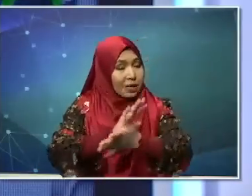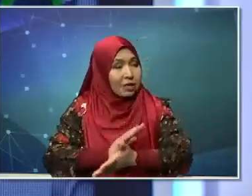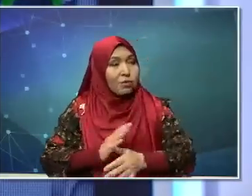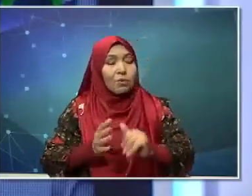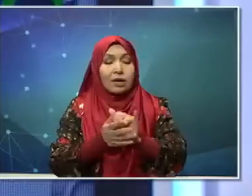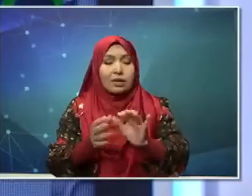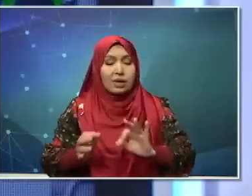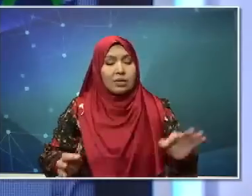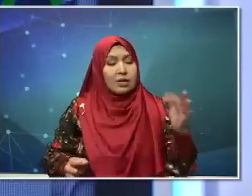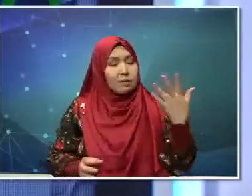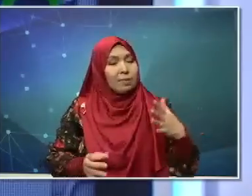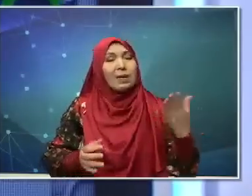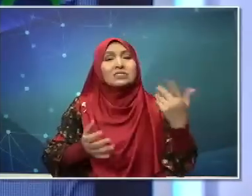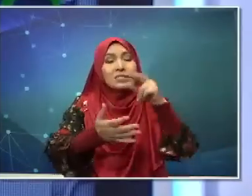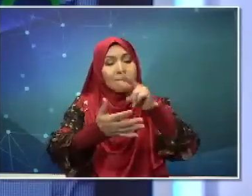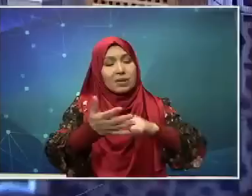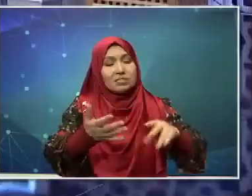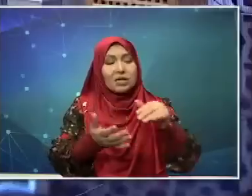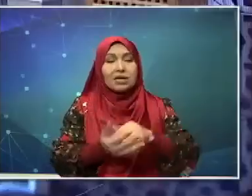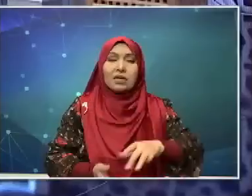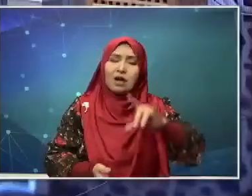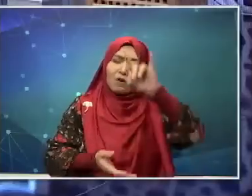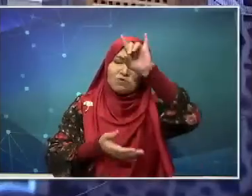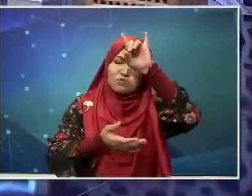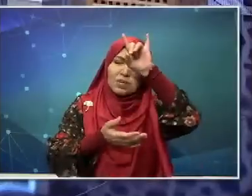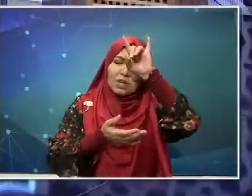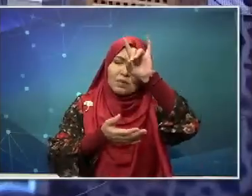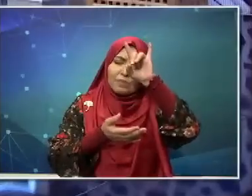15 John kita bisa sama-sama Syawal audzubillahiminasyaitonirojim